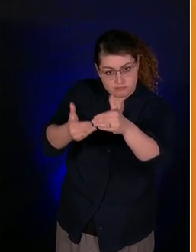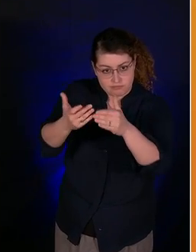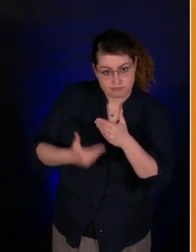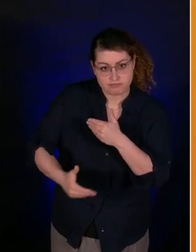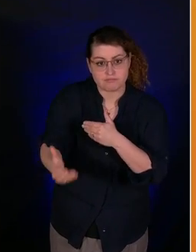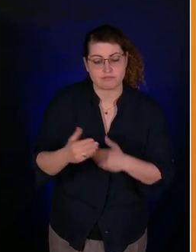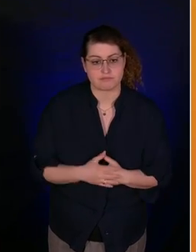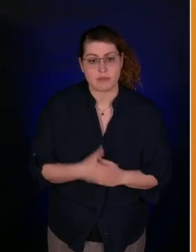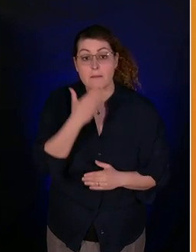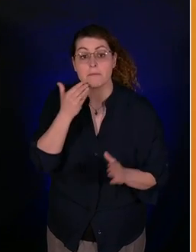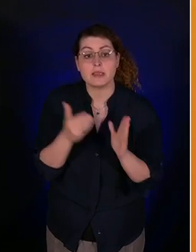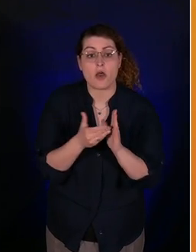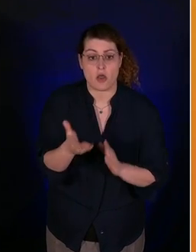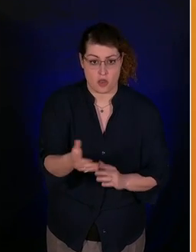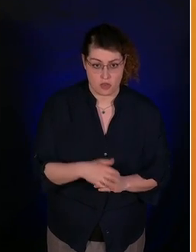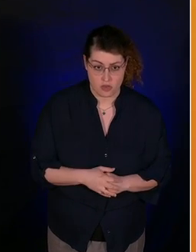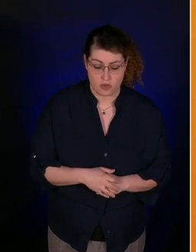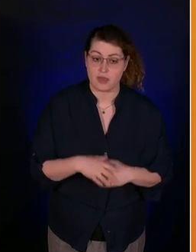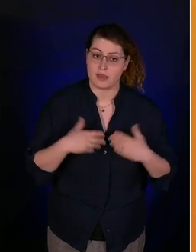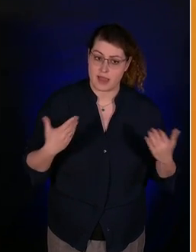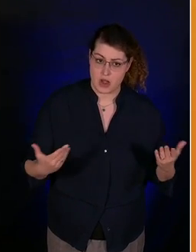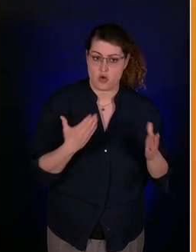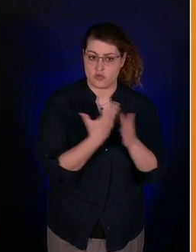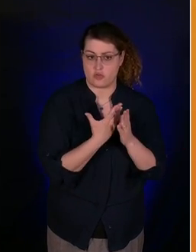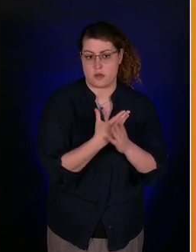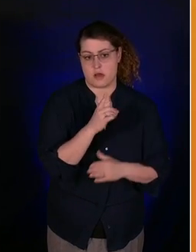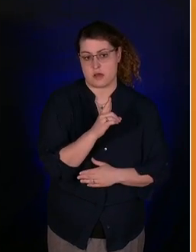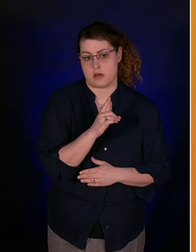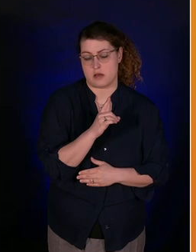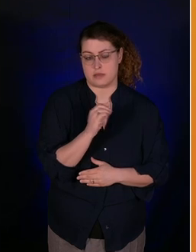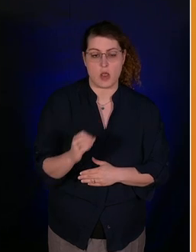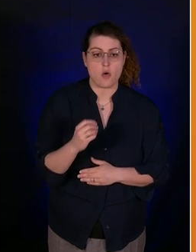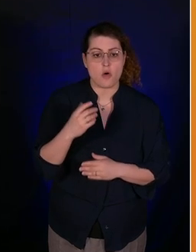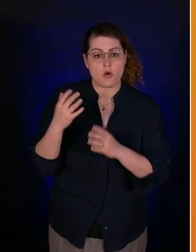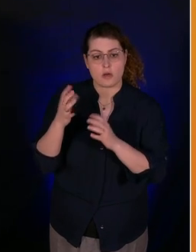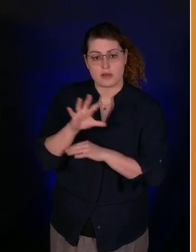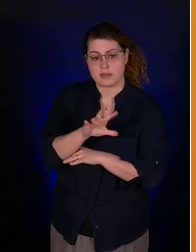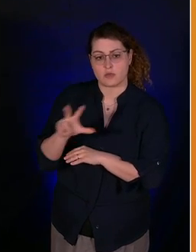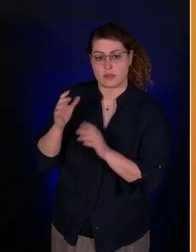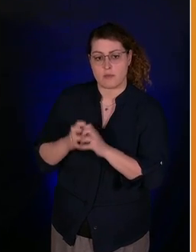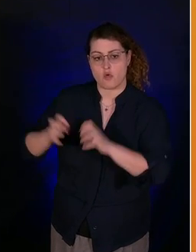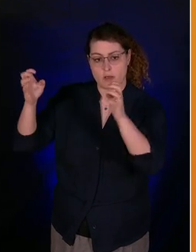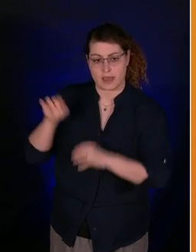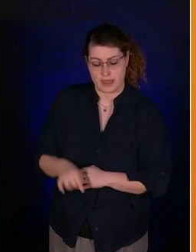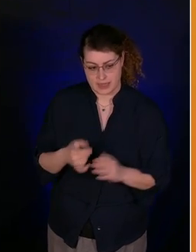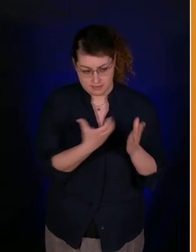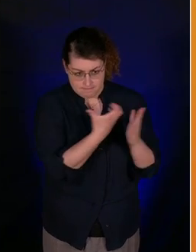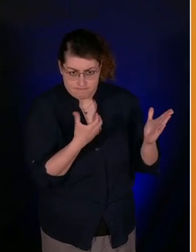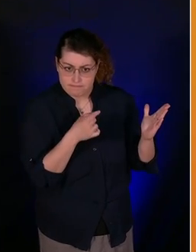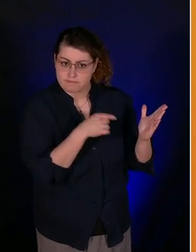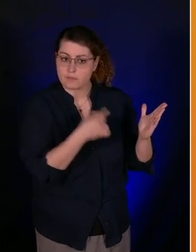Dans le document du 53e congrès, nous voyons bien apparaître l'importance